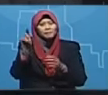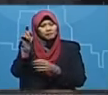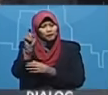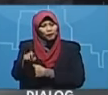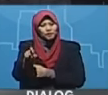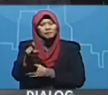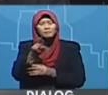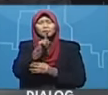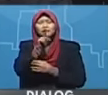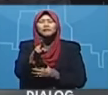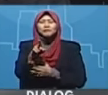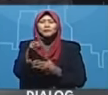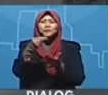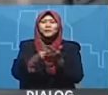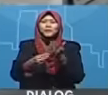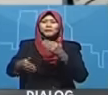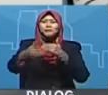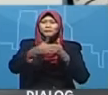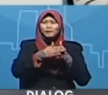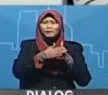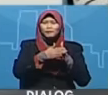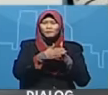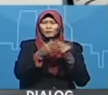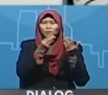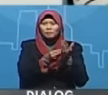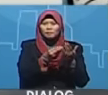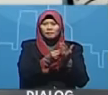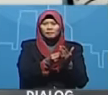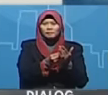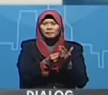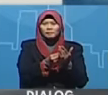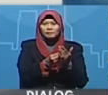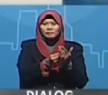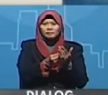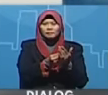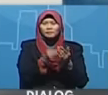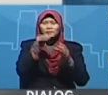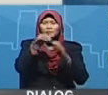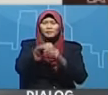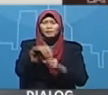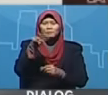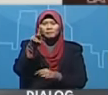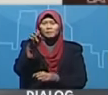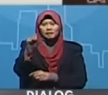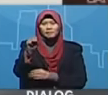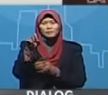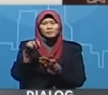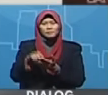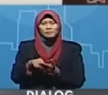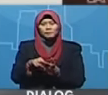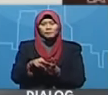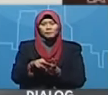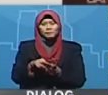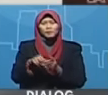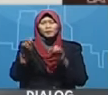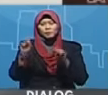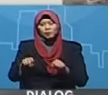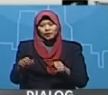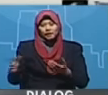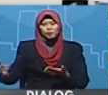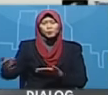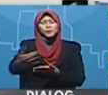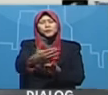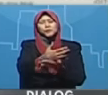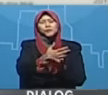Uh-huh. Memang ada pun syarikat-syarikat yang mengembalikan wang tersebut. Okay. Tapi dalam kes yang sebegini, yang ini melibatkan kumpulan tadi agak